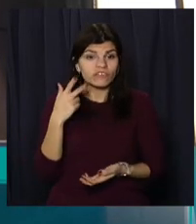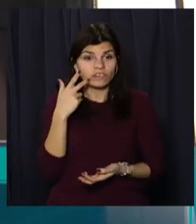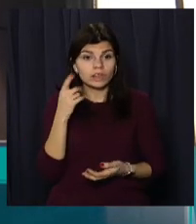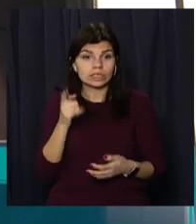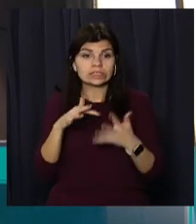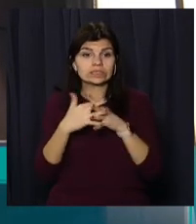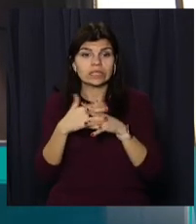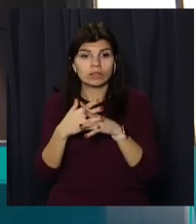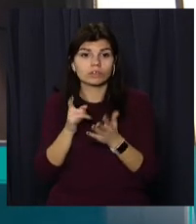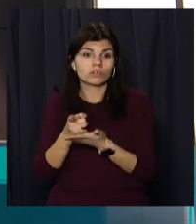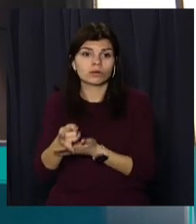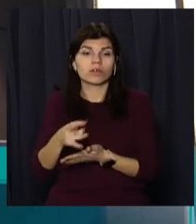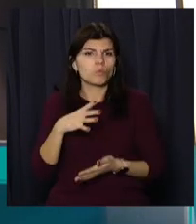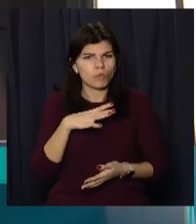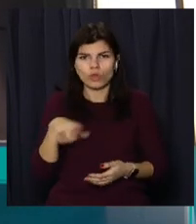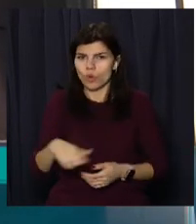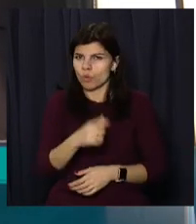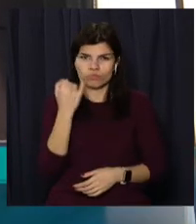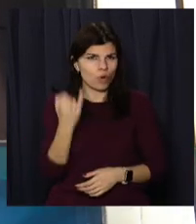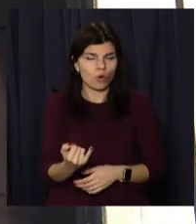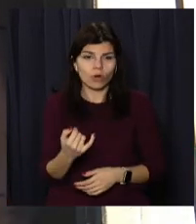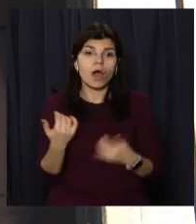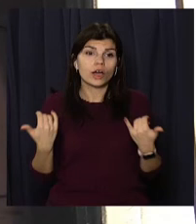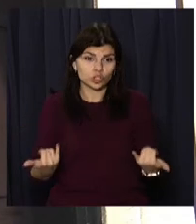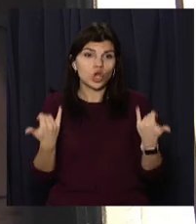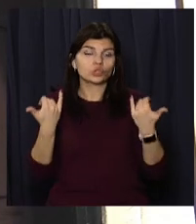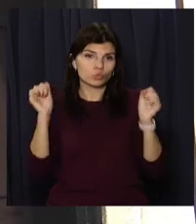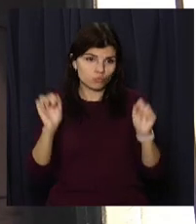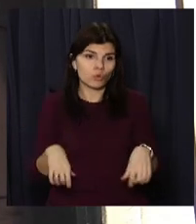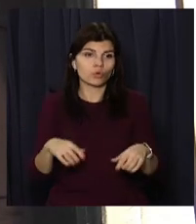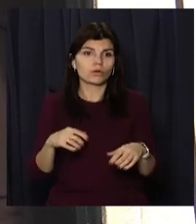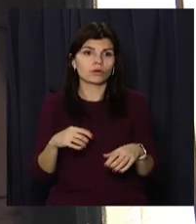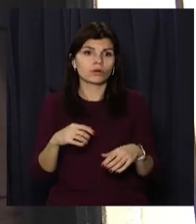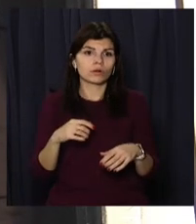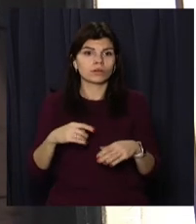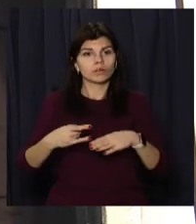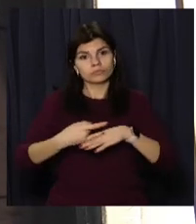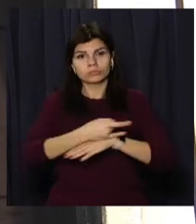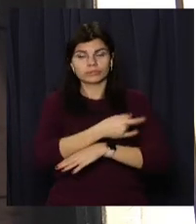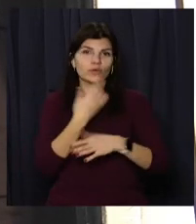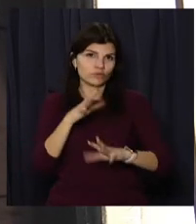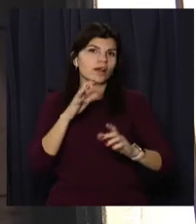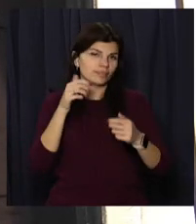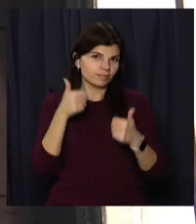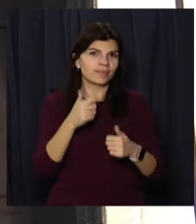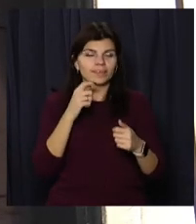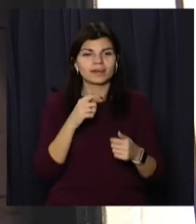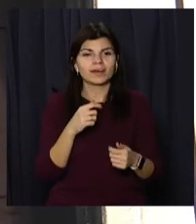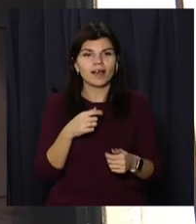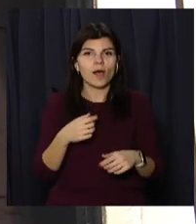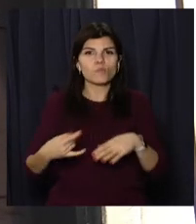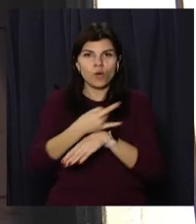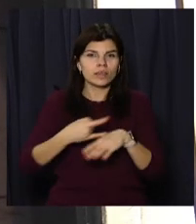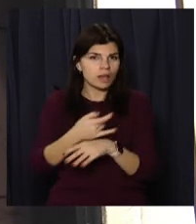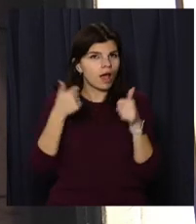Це село дуже були погані дороги. А зараз вже можна натопити на тапок навіть дати. Поїздити